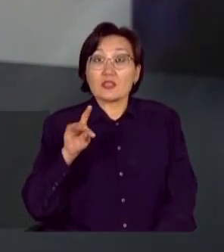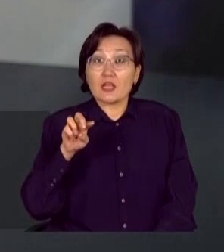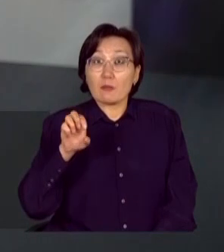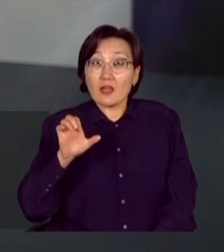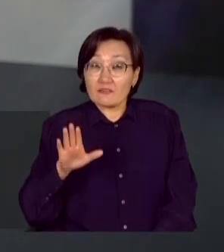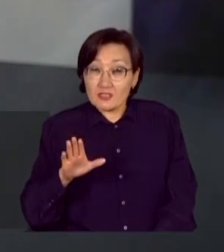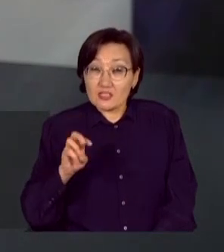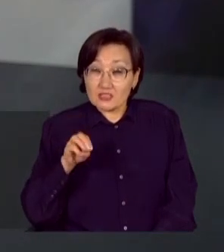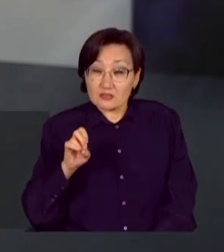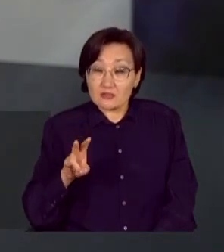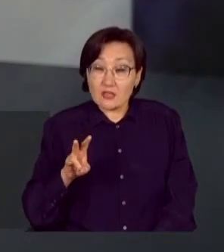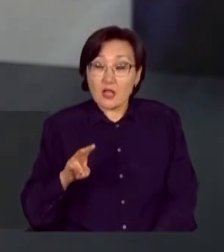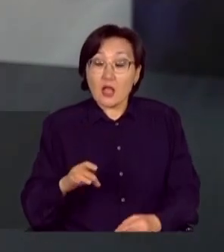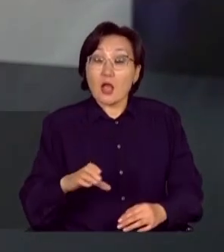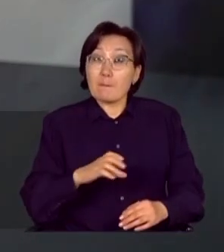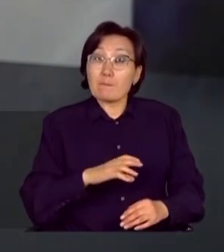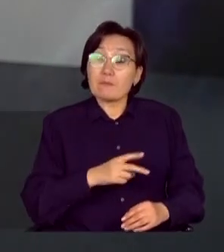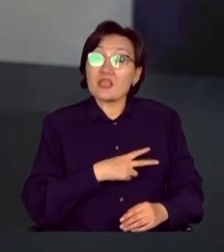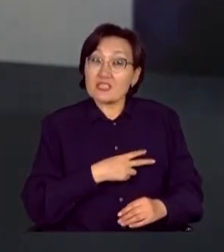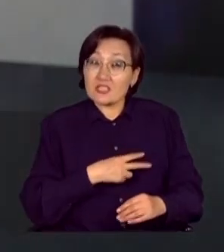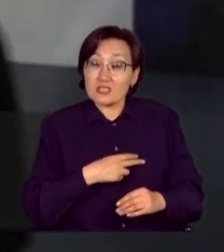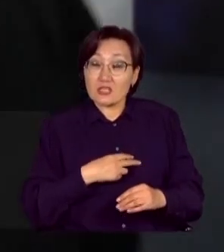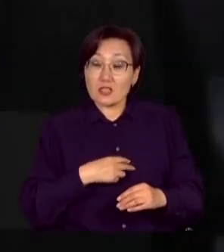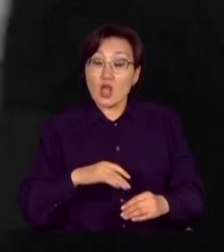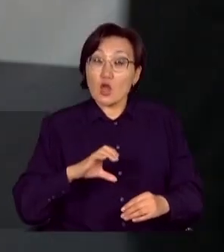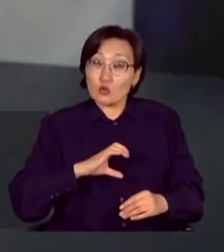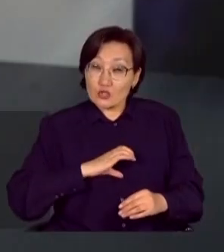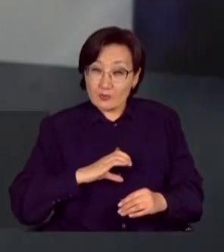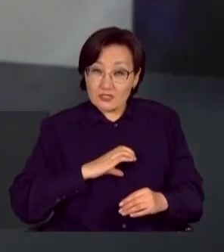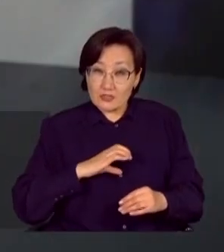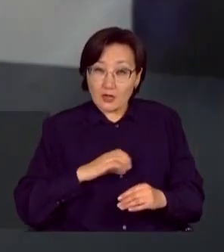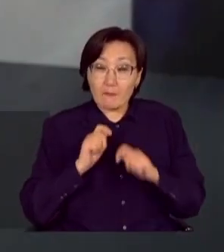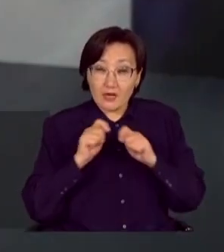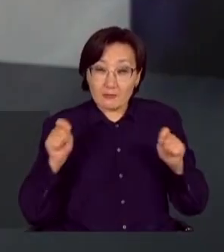Керімбаевтің медальдарымен және төсбелгілерімен марапатталады.